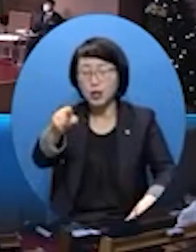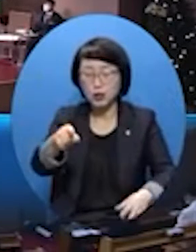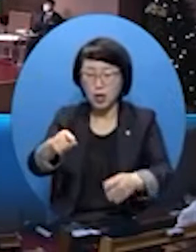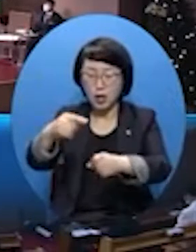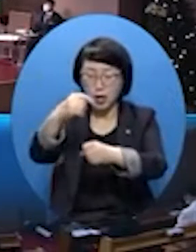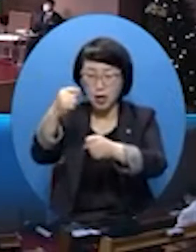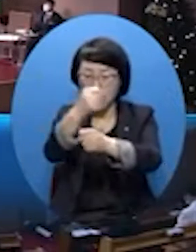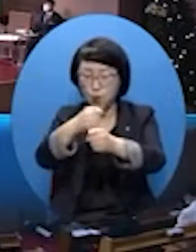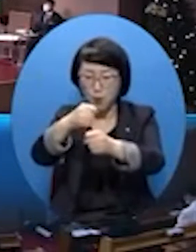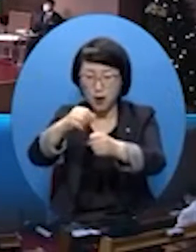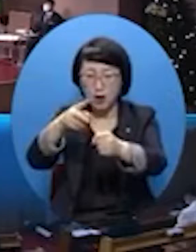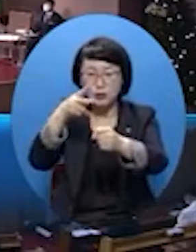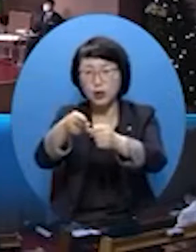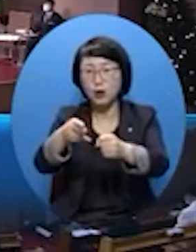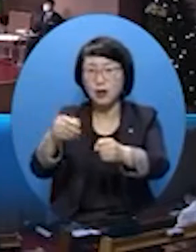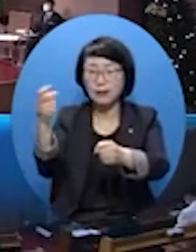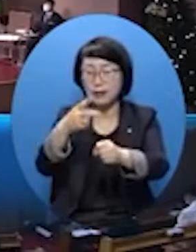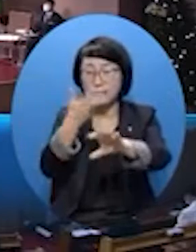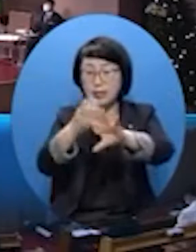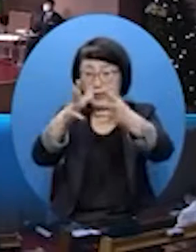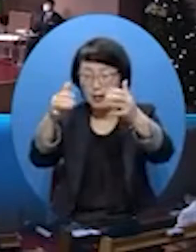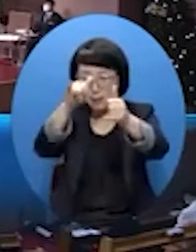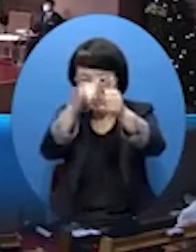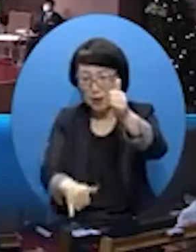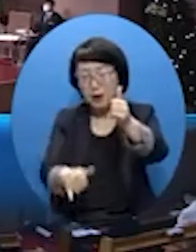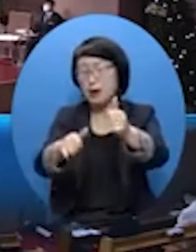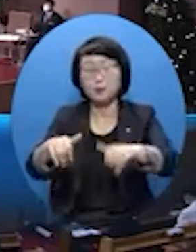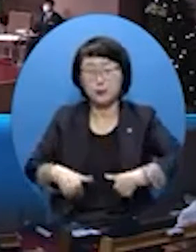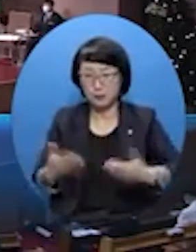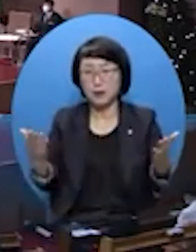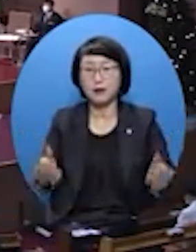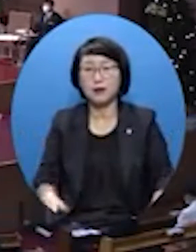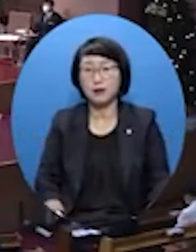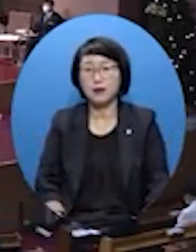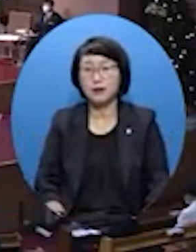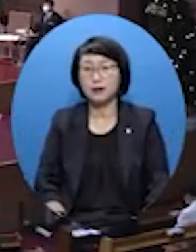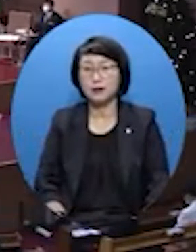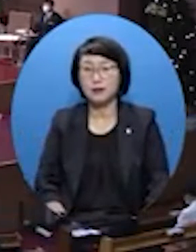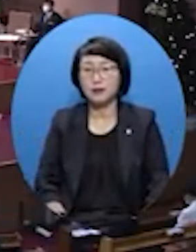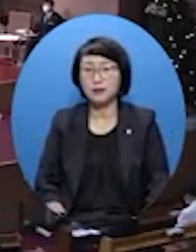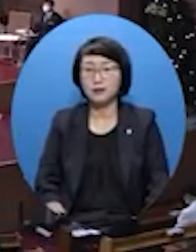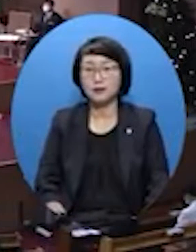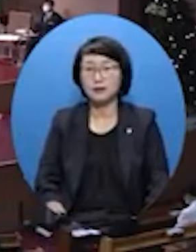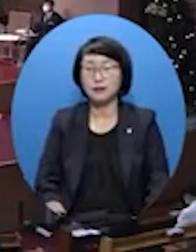포박을 끊으리니 다시는 이방인을 섬기지 않으리라.